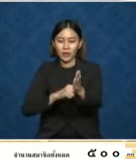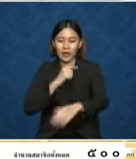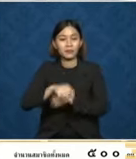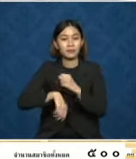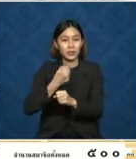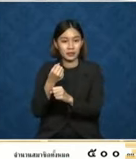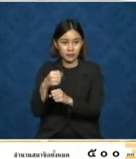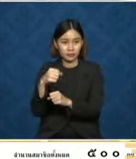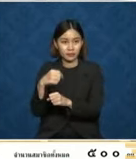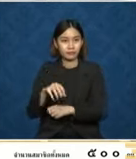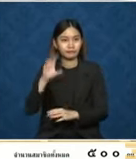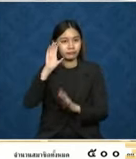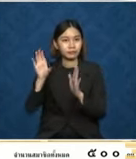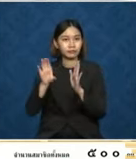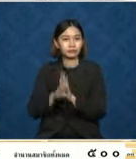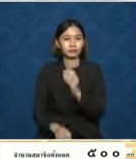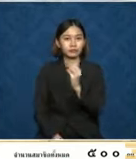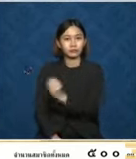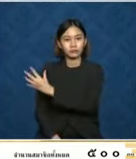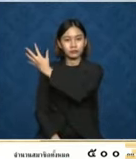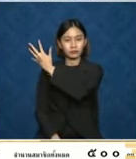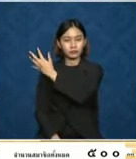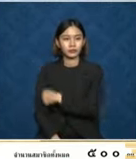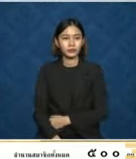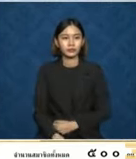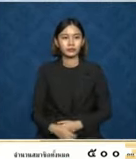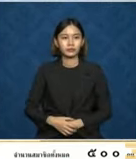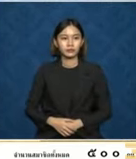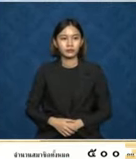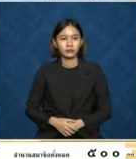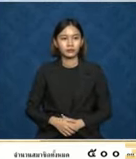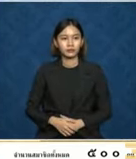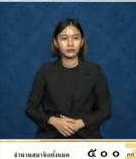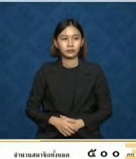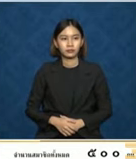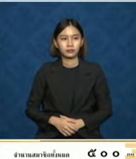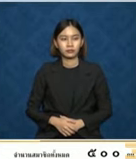ครับขอสไลด์ด้วยนะฮะไปสไลด์ที่2แล้วนะครับ